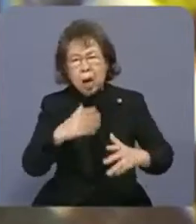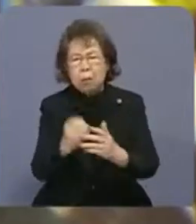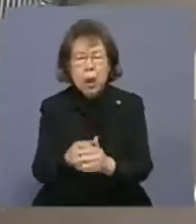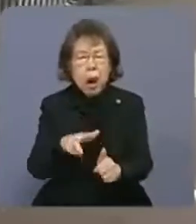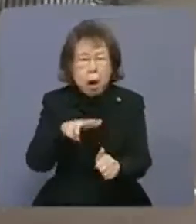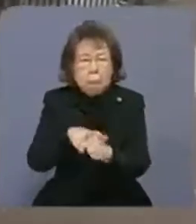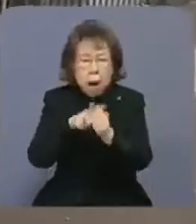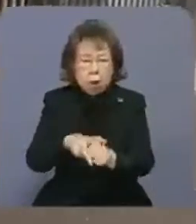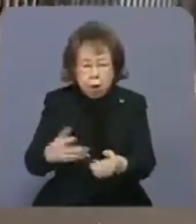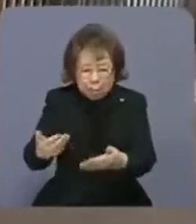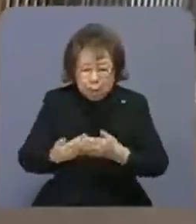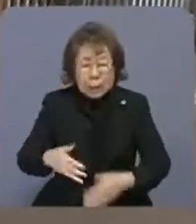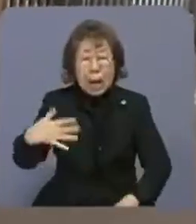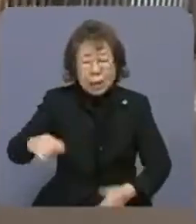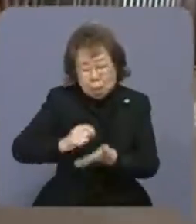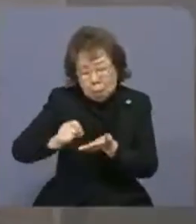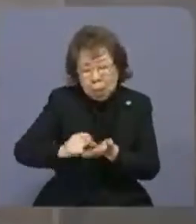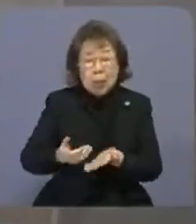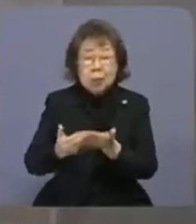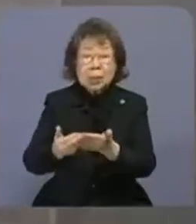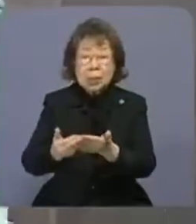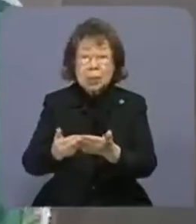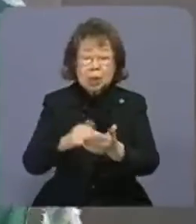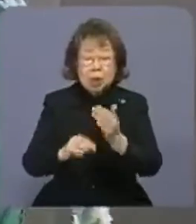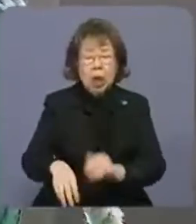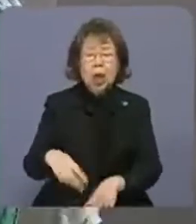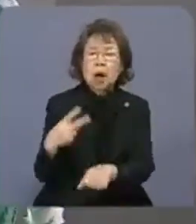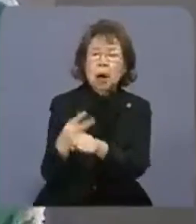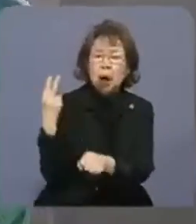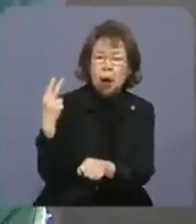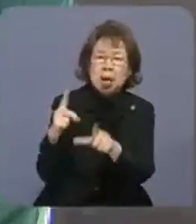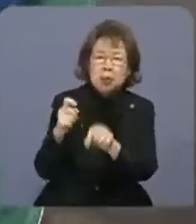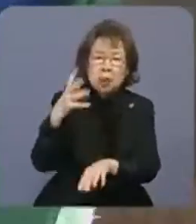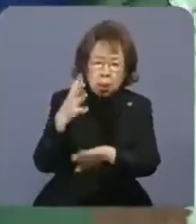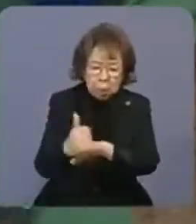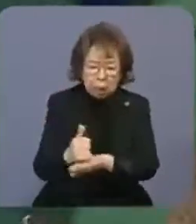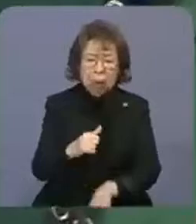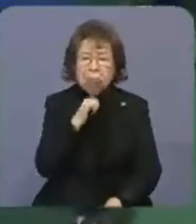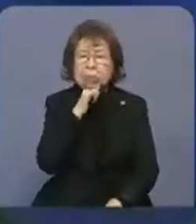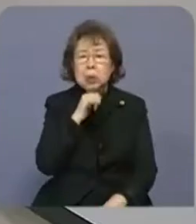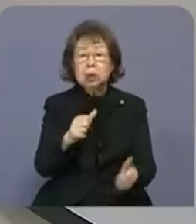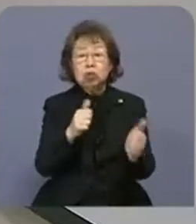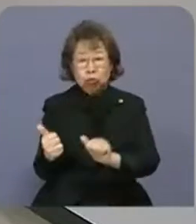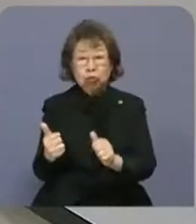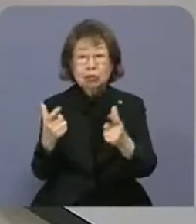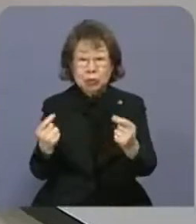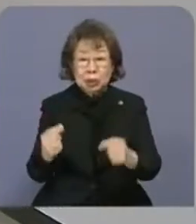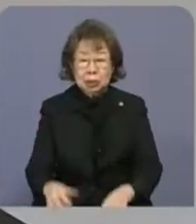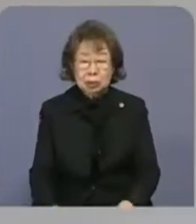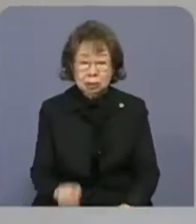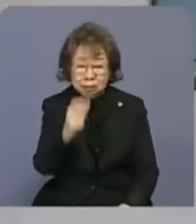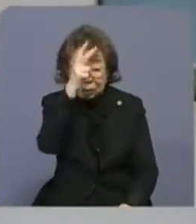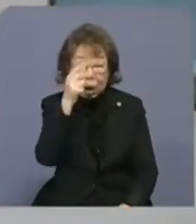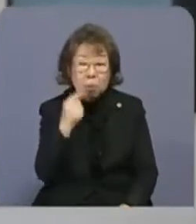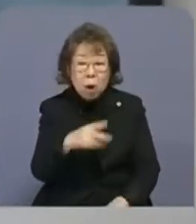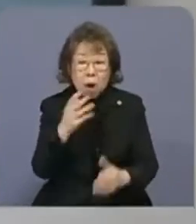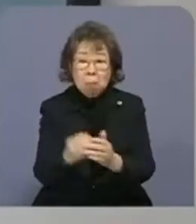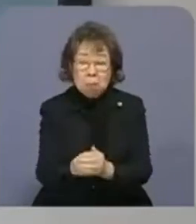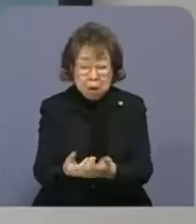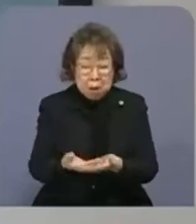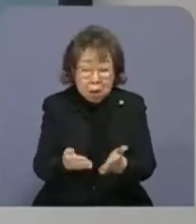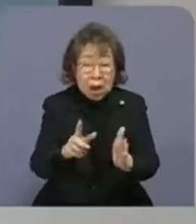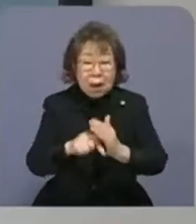배정이 달려있다는 유서를 남기고 2019년 11월 스스로 목숨을 끊었습니다 검찰은 마구간 배정